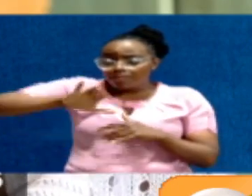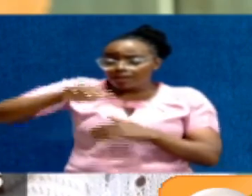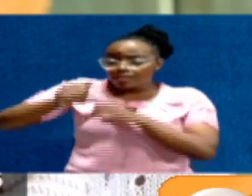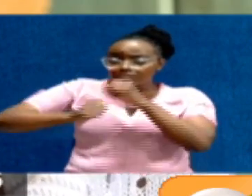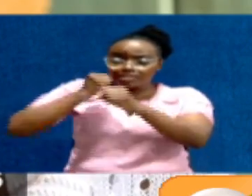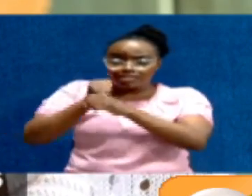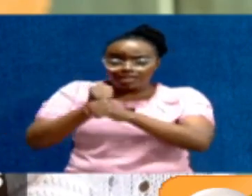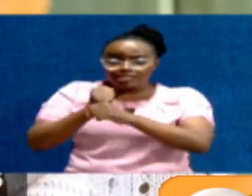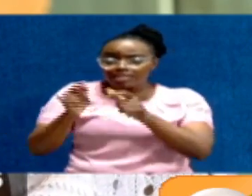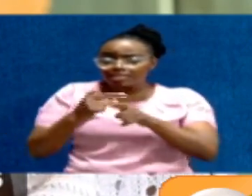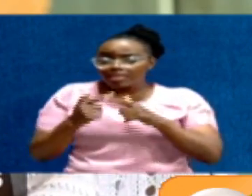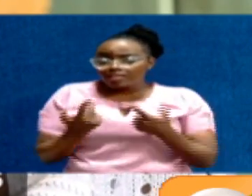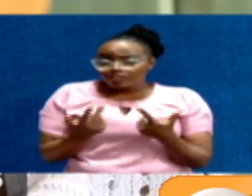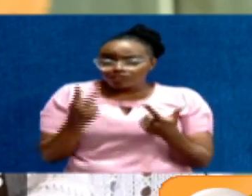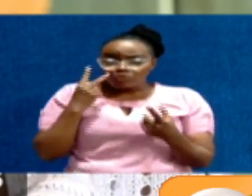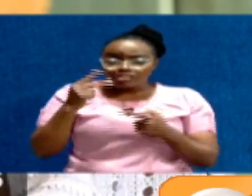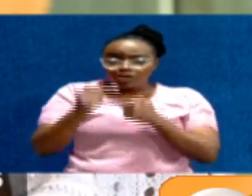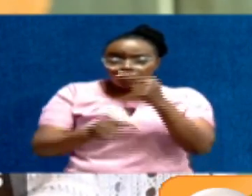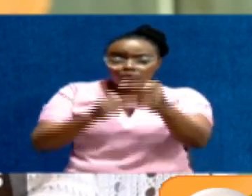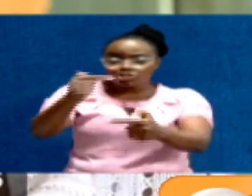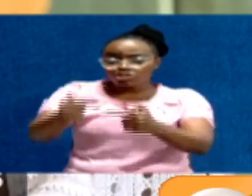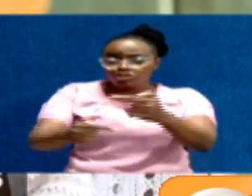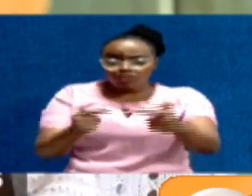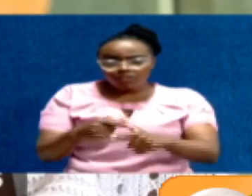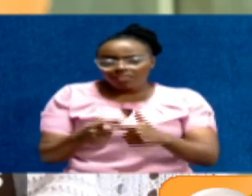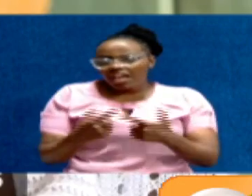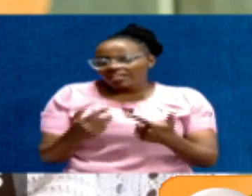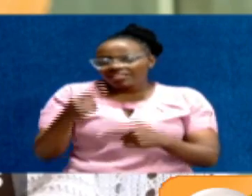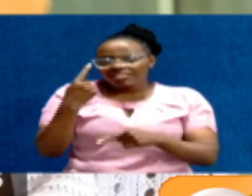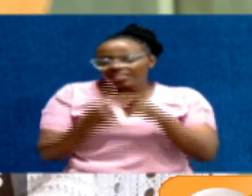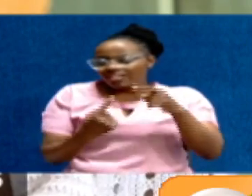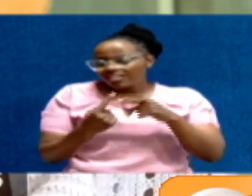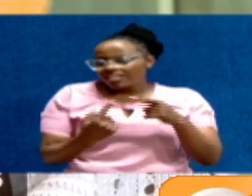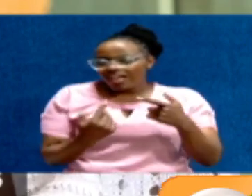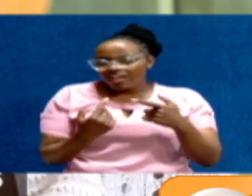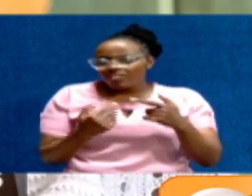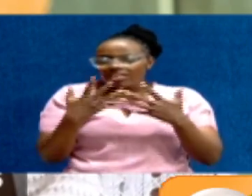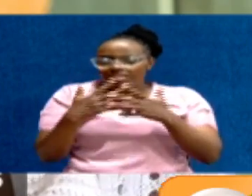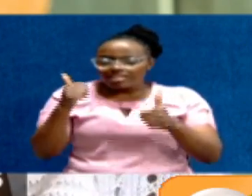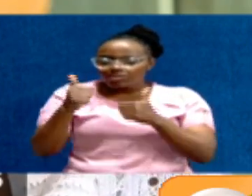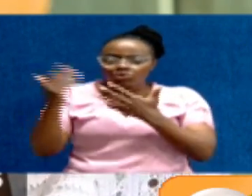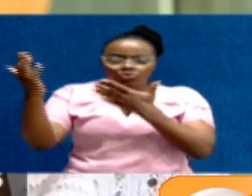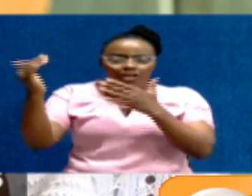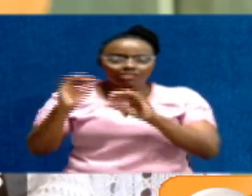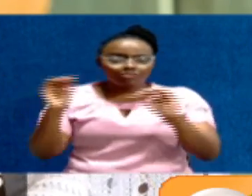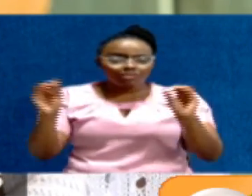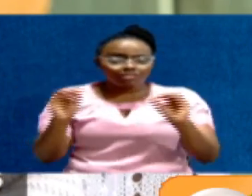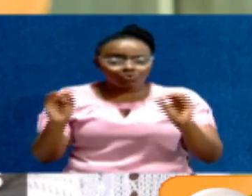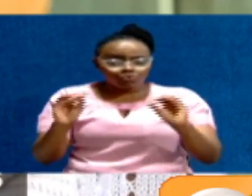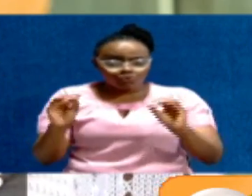nyingine iko inaendelea, ni mwaka ambaye ni vitu au